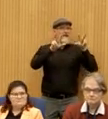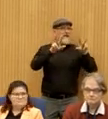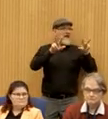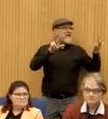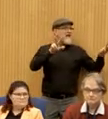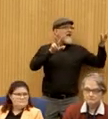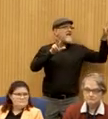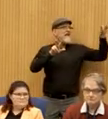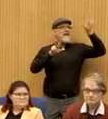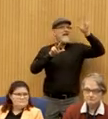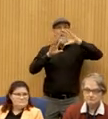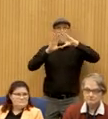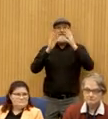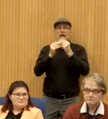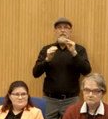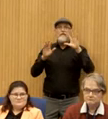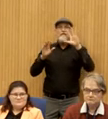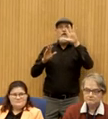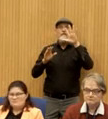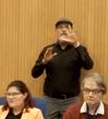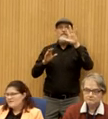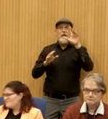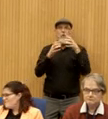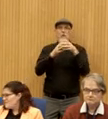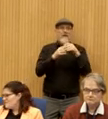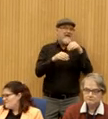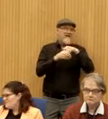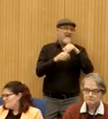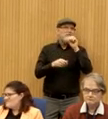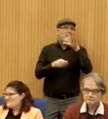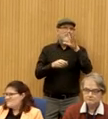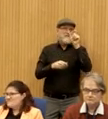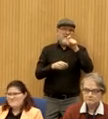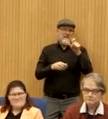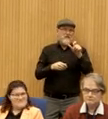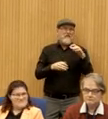vorne und stellt das Dreieck vor.